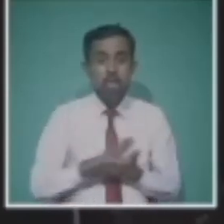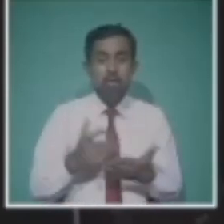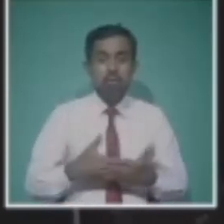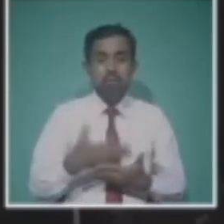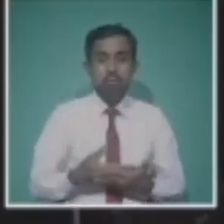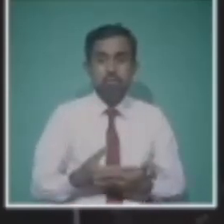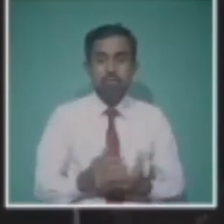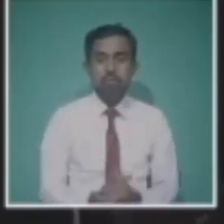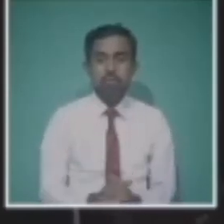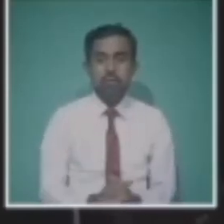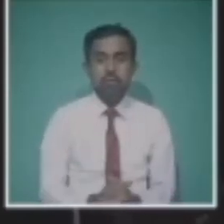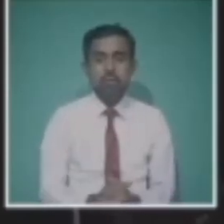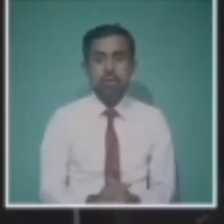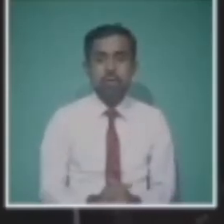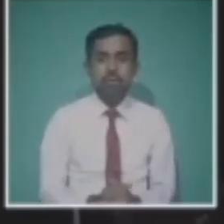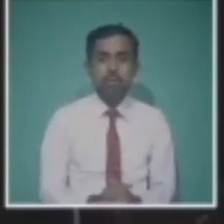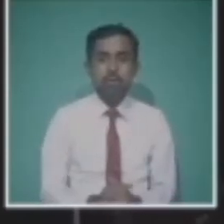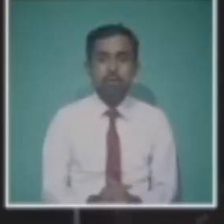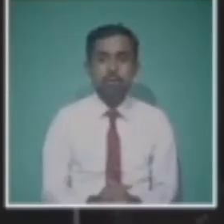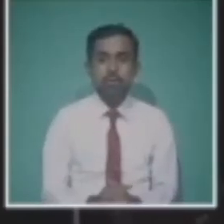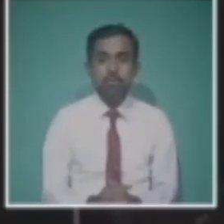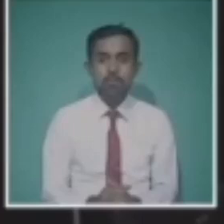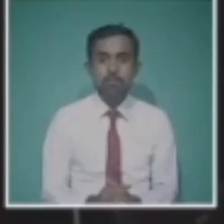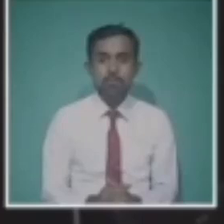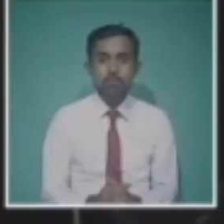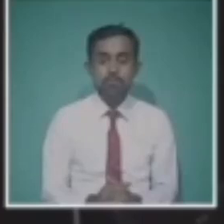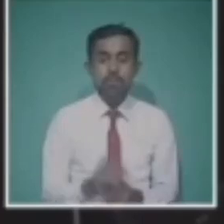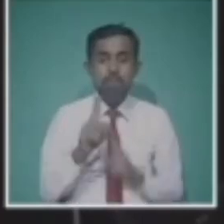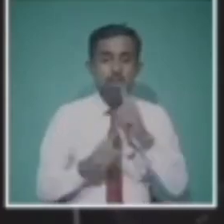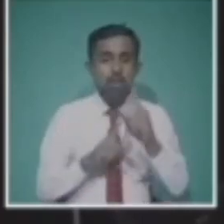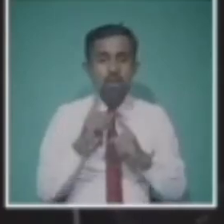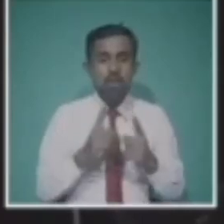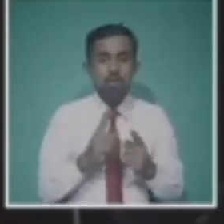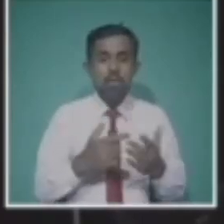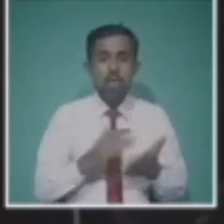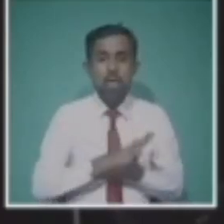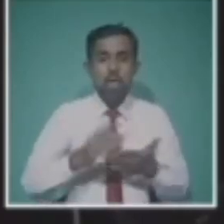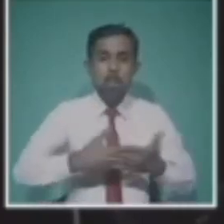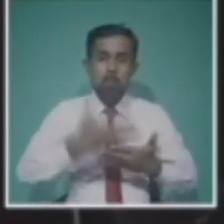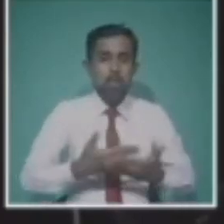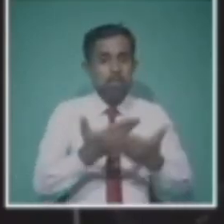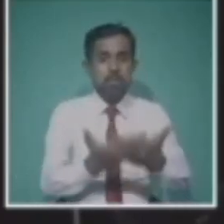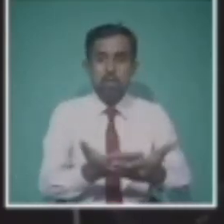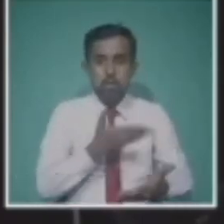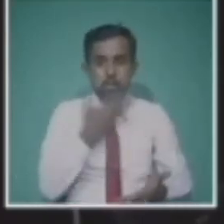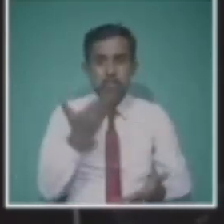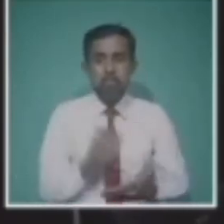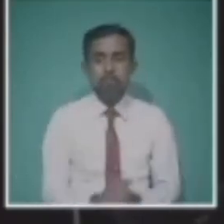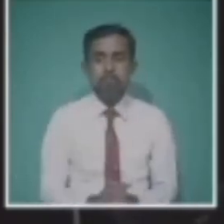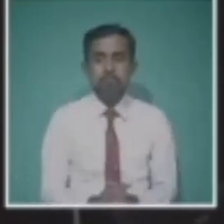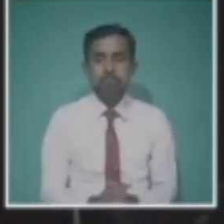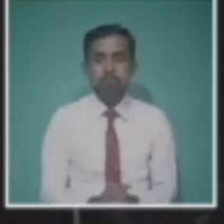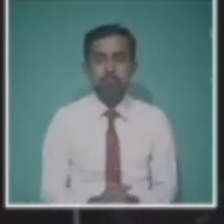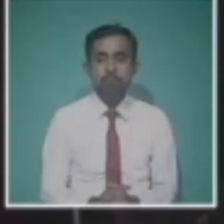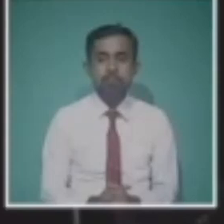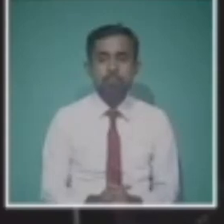දාගන්න. ඔබතුමා නිර්දේශ කරනවාද මගේ කතාව දැන්සාඩ් එකට දාන්න කියලා? හොඳමයි. එහෙමනම්